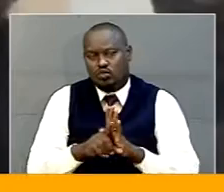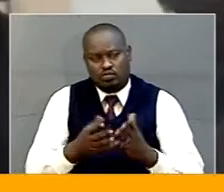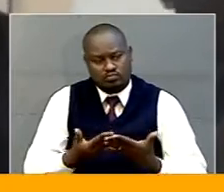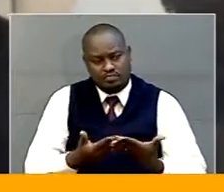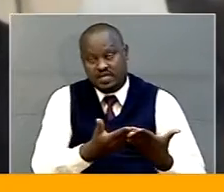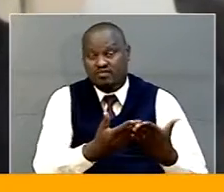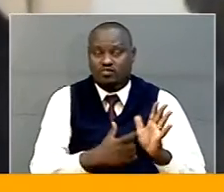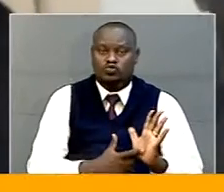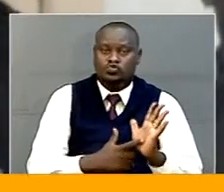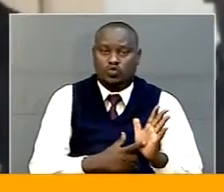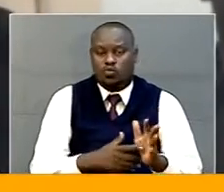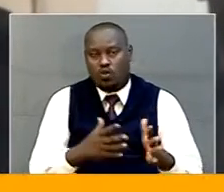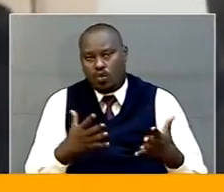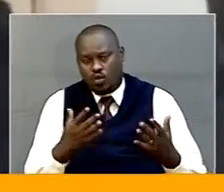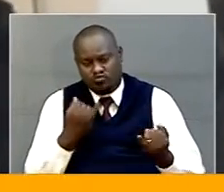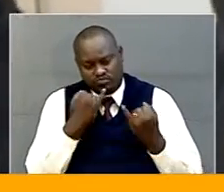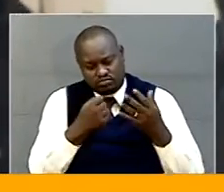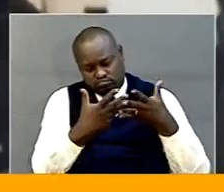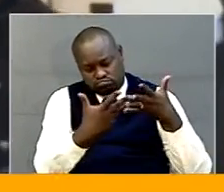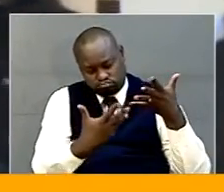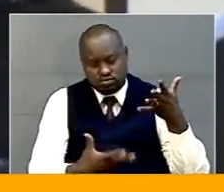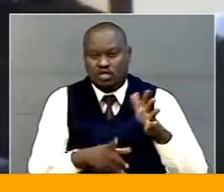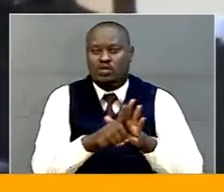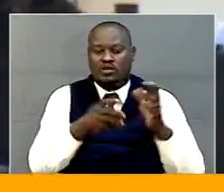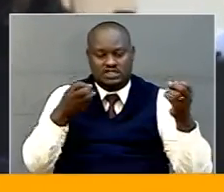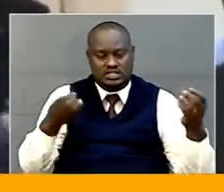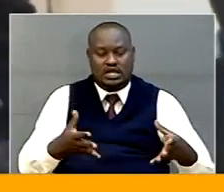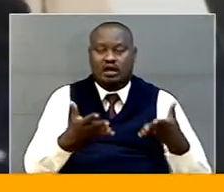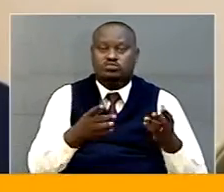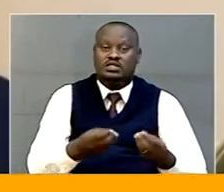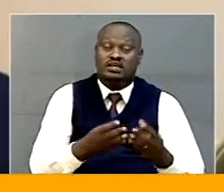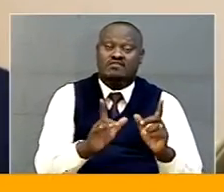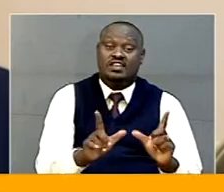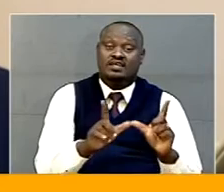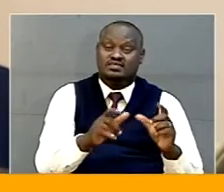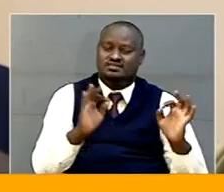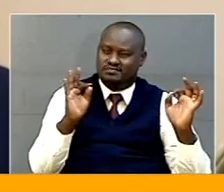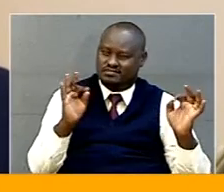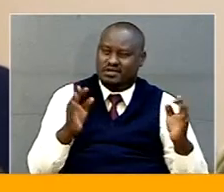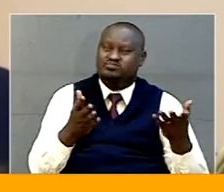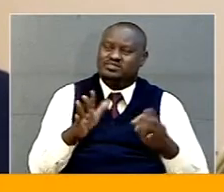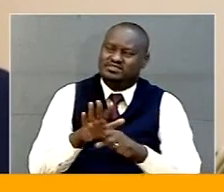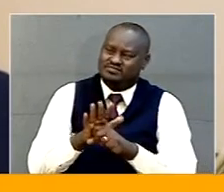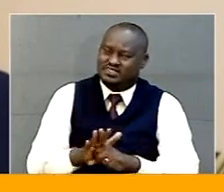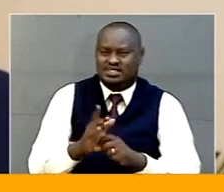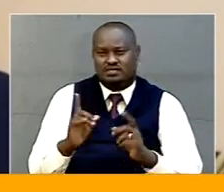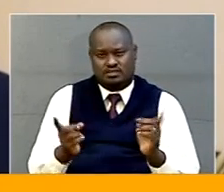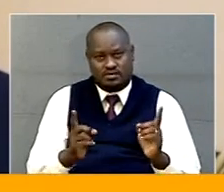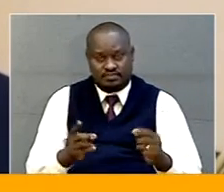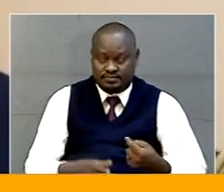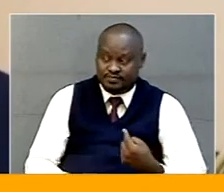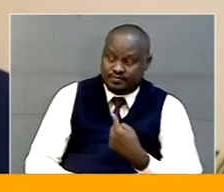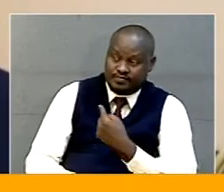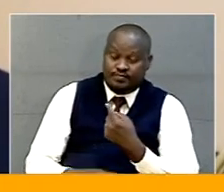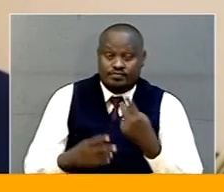oba okuyisa ku mpewo ng'eyita mu kubawa layisinsi ez'ekiseera. Era nti emikutu bwe gikkirizibwa ne kisasula